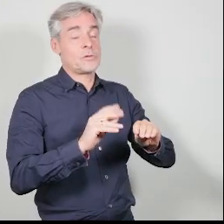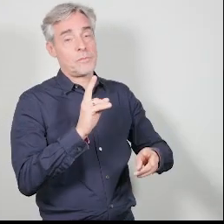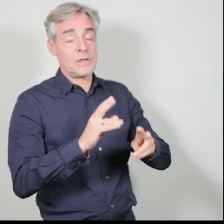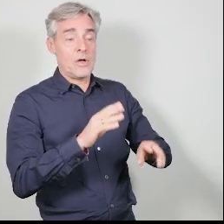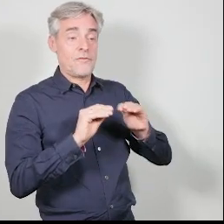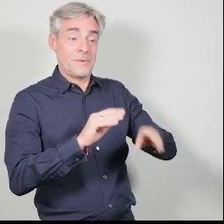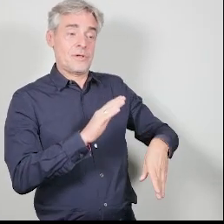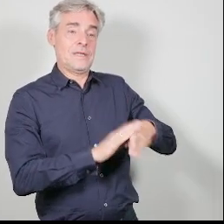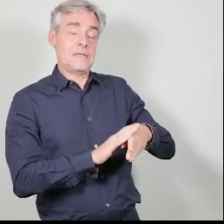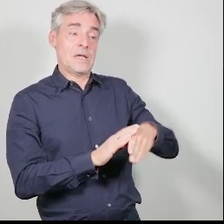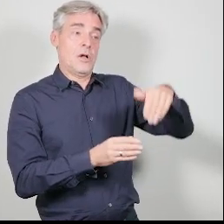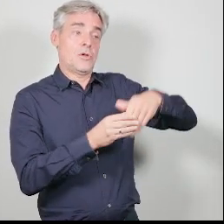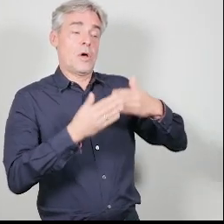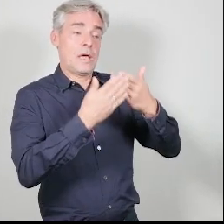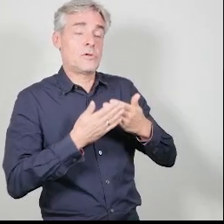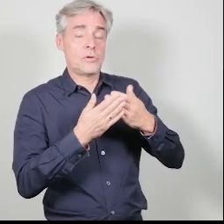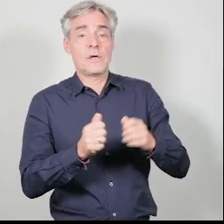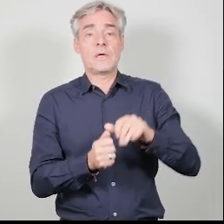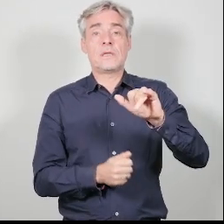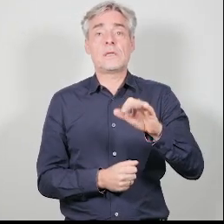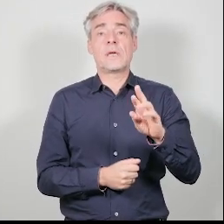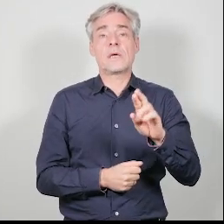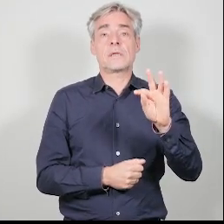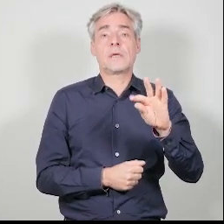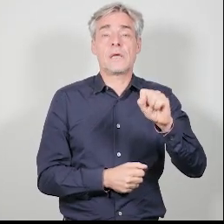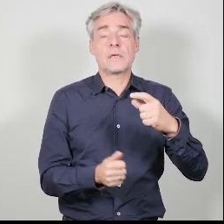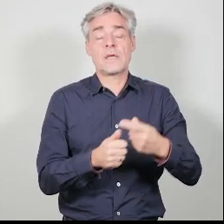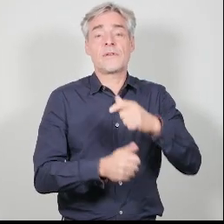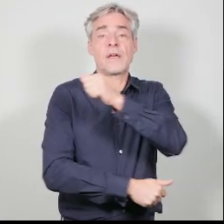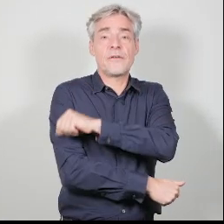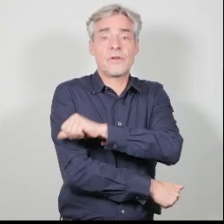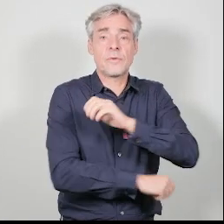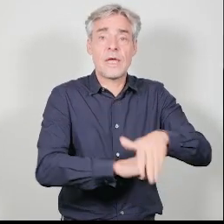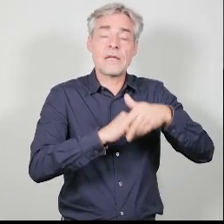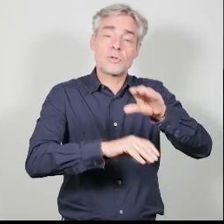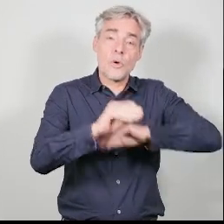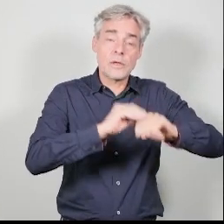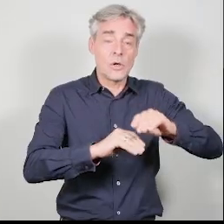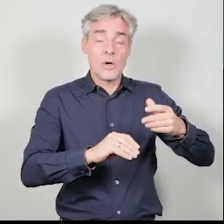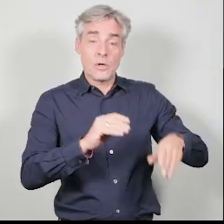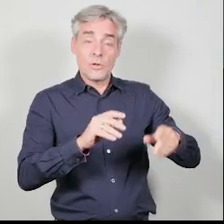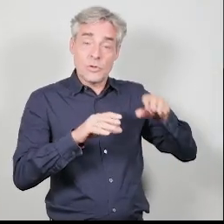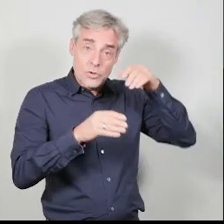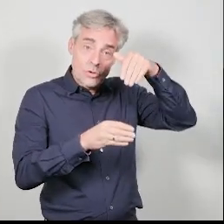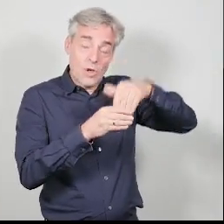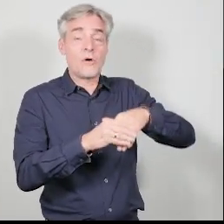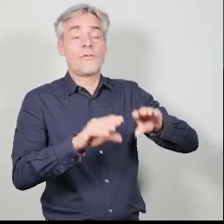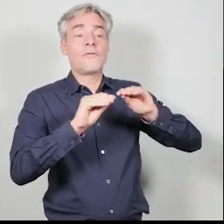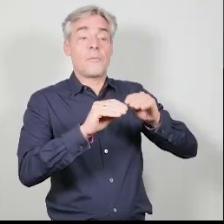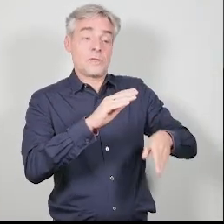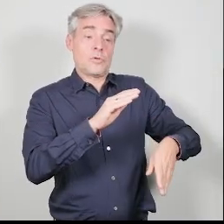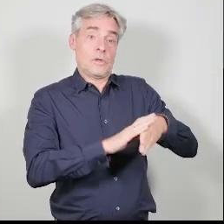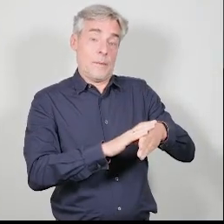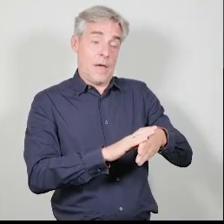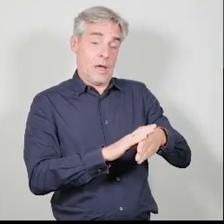continuer à travailler avec nos IRTS, avec nos infirmiers, nos aides-soignants, dans la formation initiale, mais aussi tout au long du